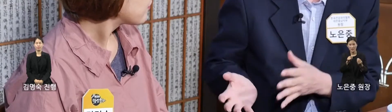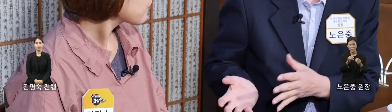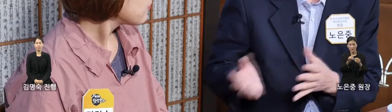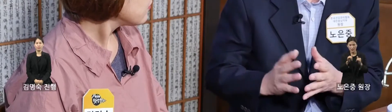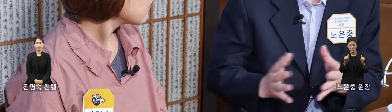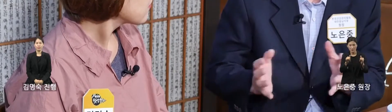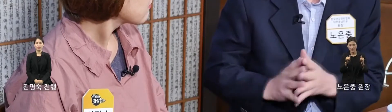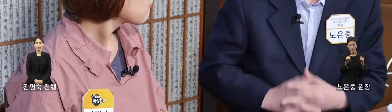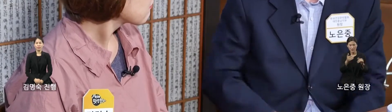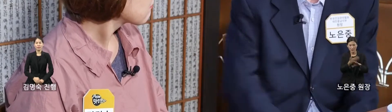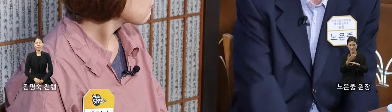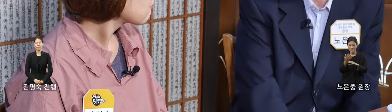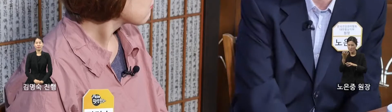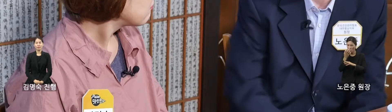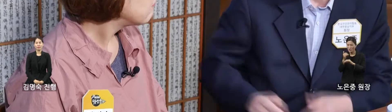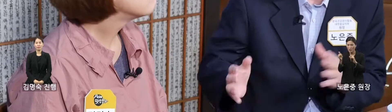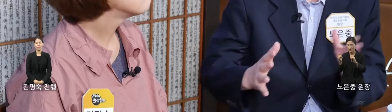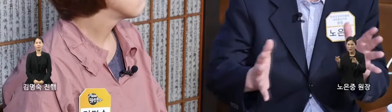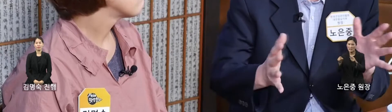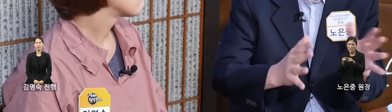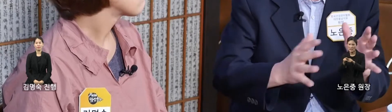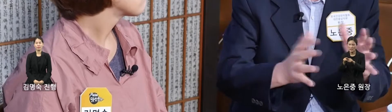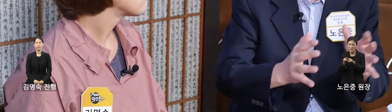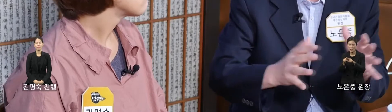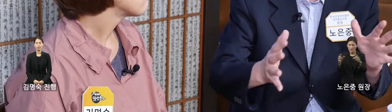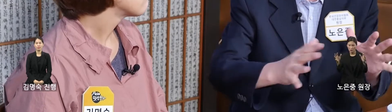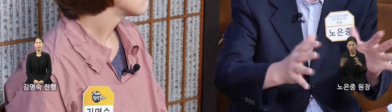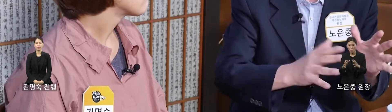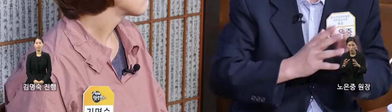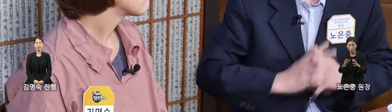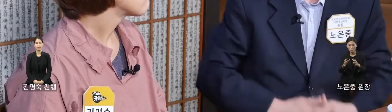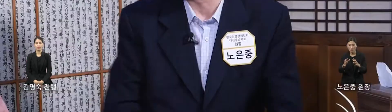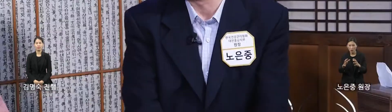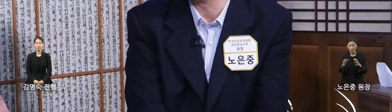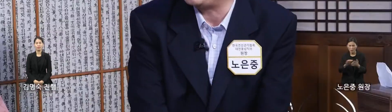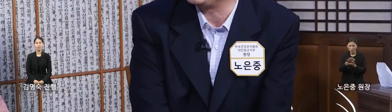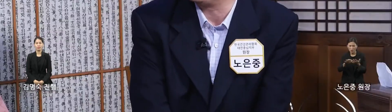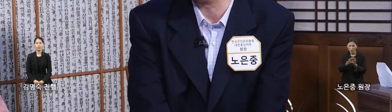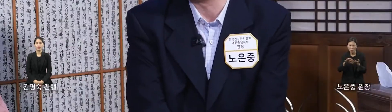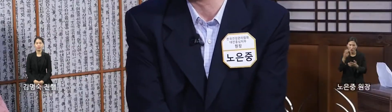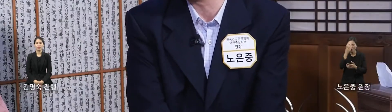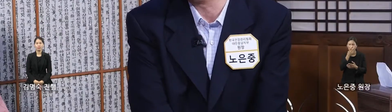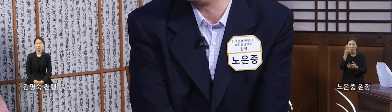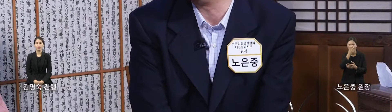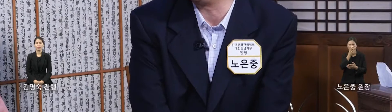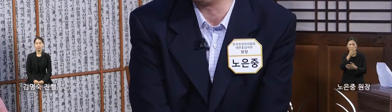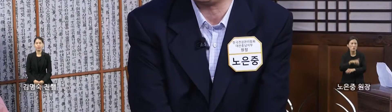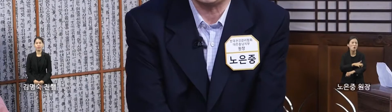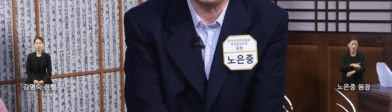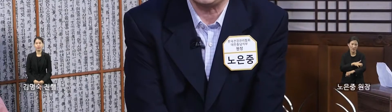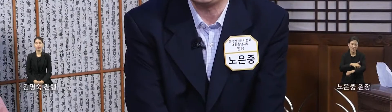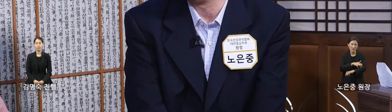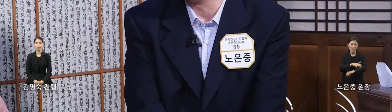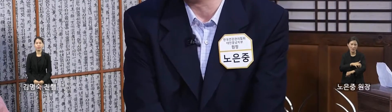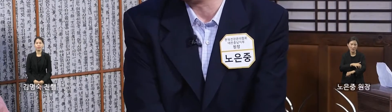다른 그 일반 그 검진 반군하고 같이 같은 날에 같이 섞여서 검진을 받기에 좀 불편하신 분들이어서